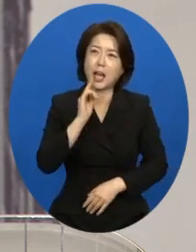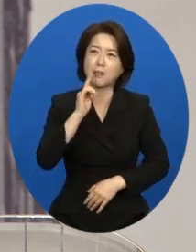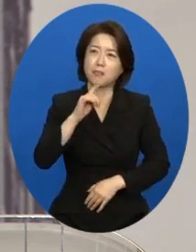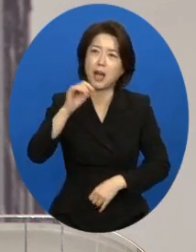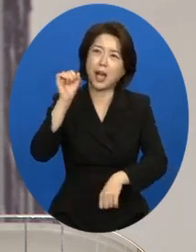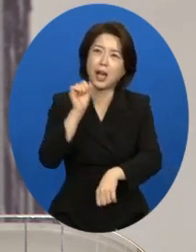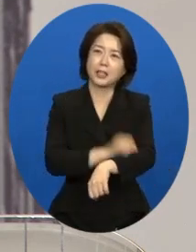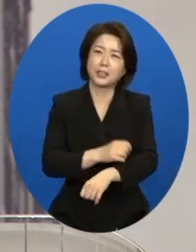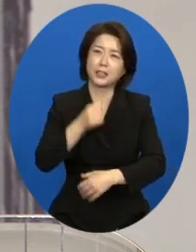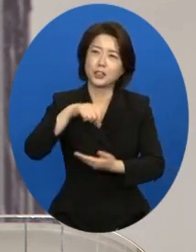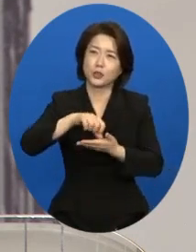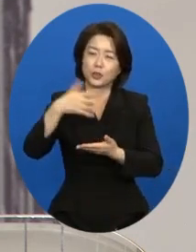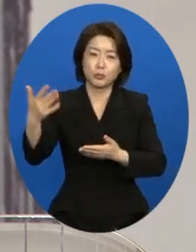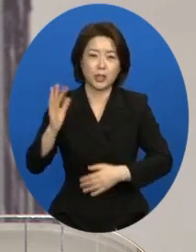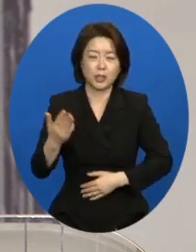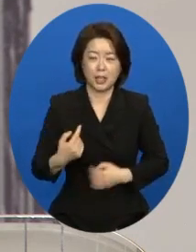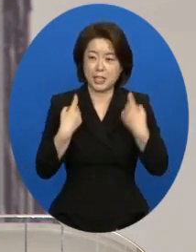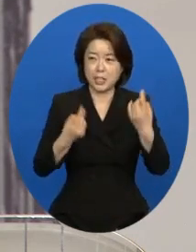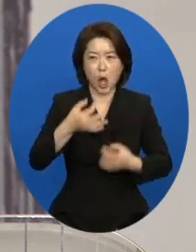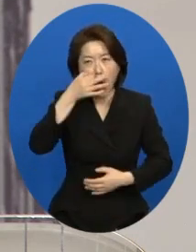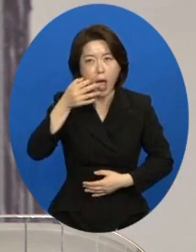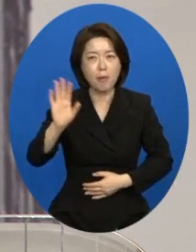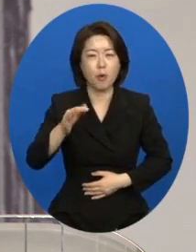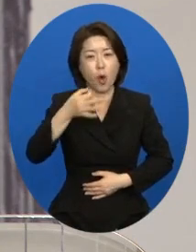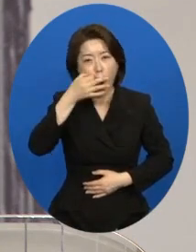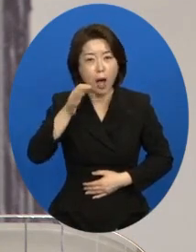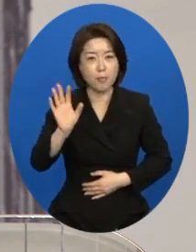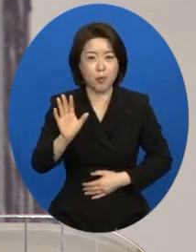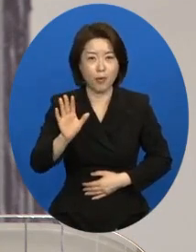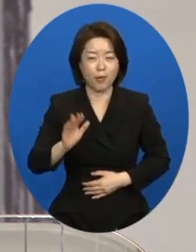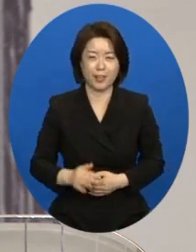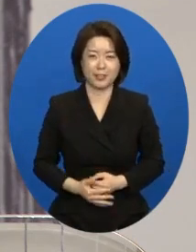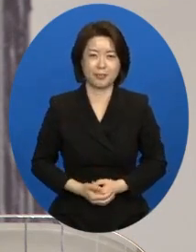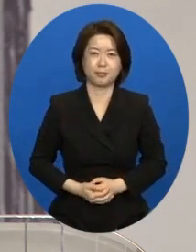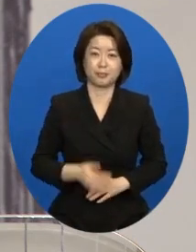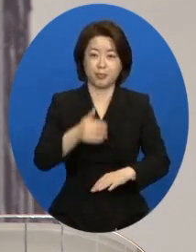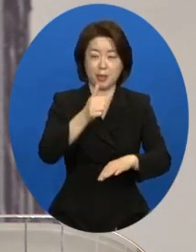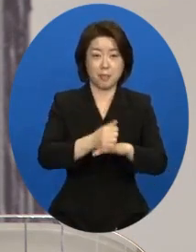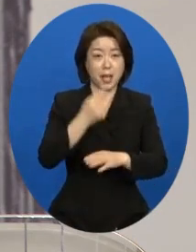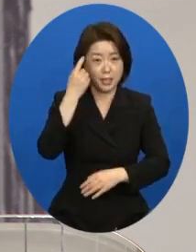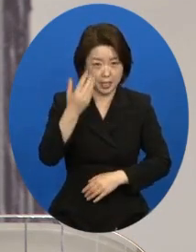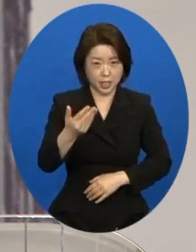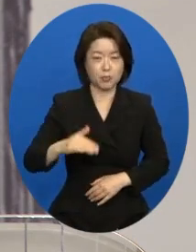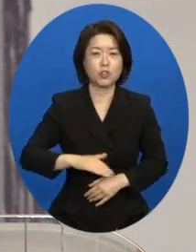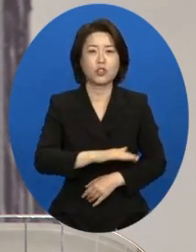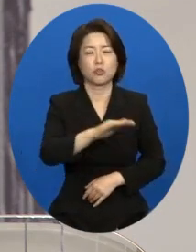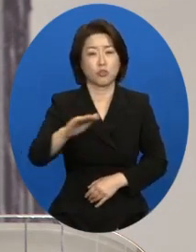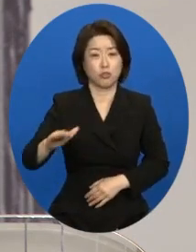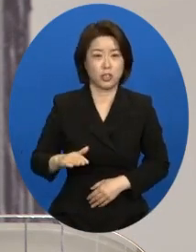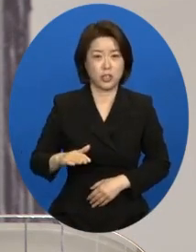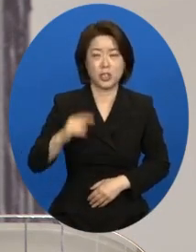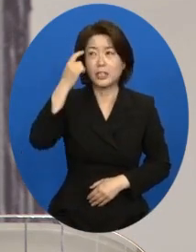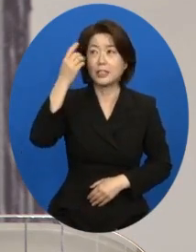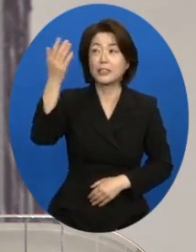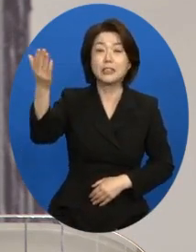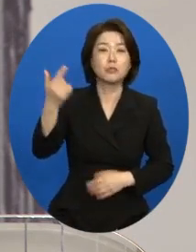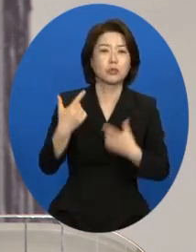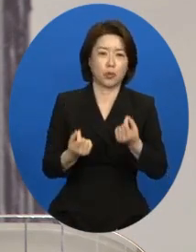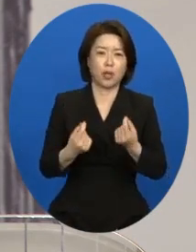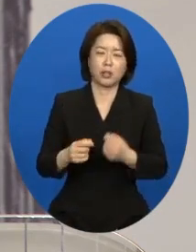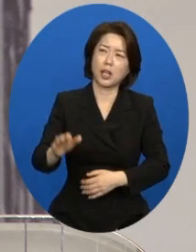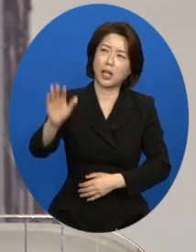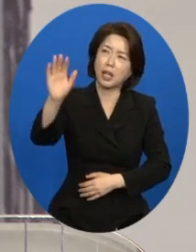보여, 여행이 안 보여. 근데 여러분, 이 막내의 질문이 우리의 질문이죠.